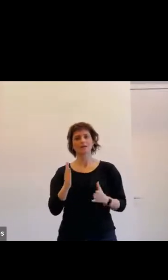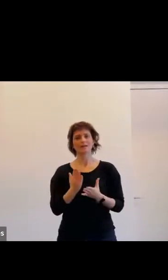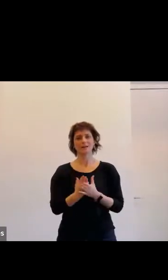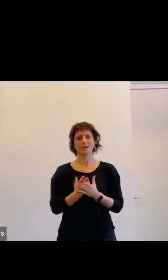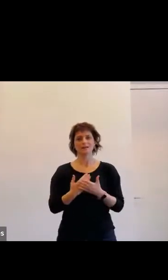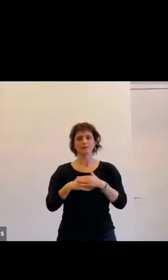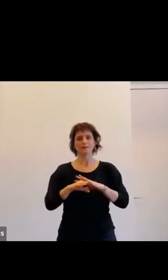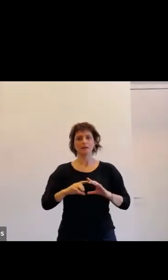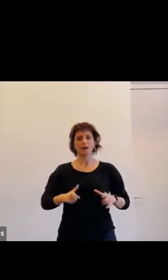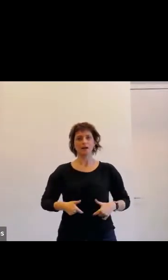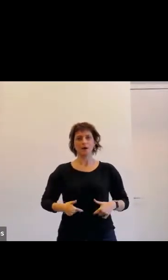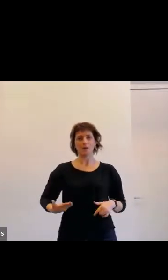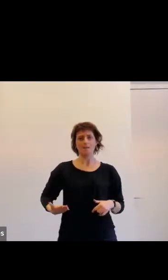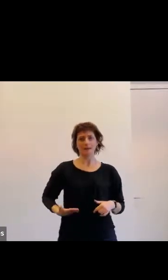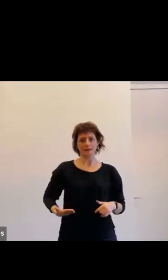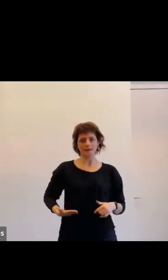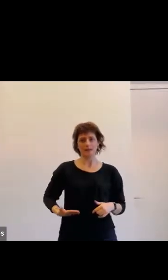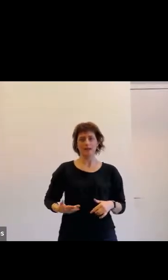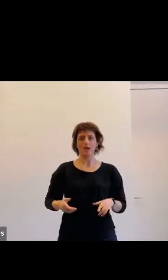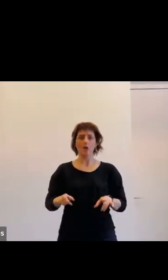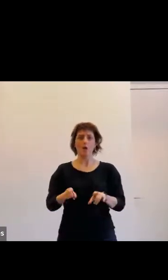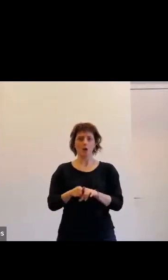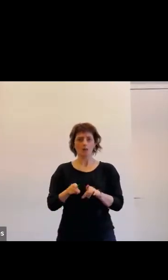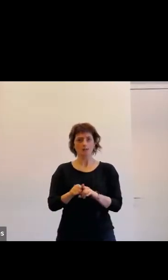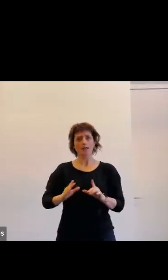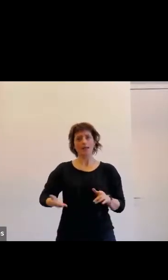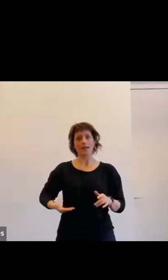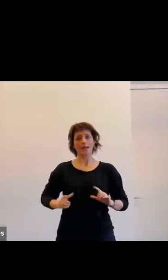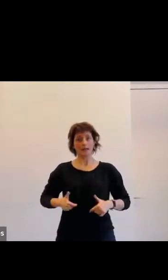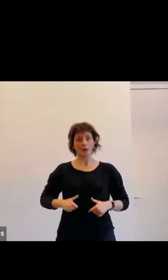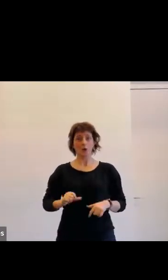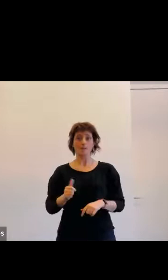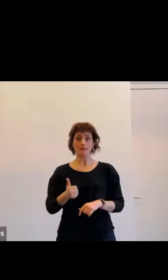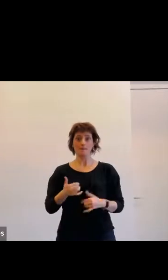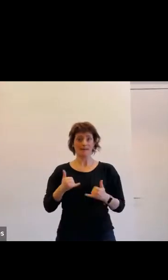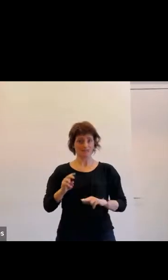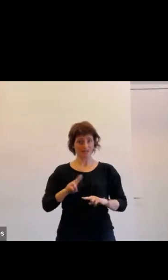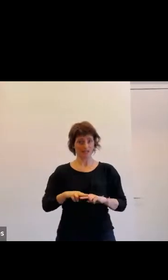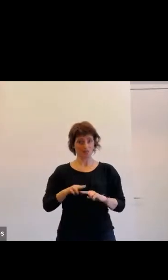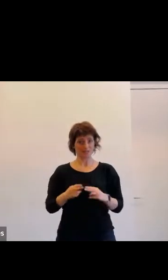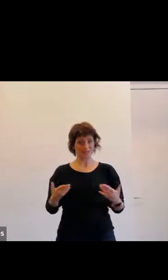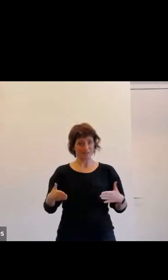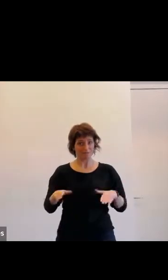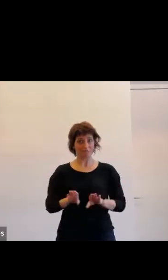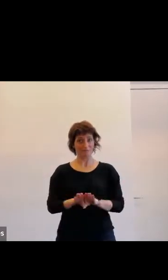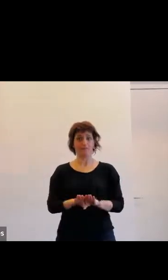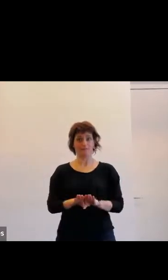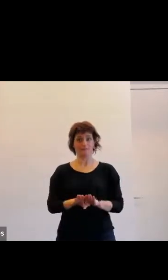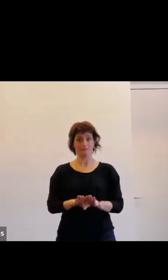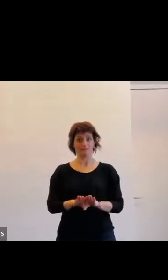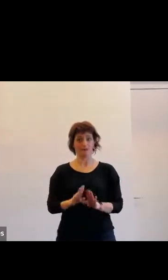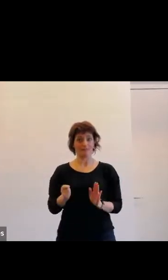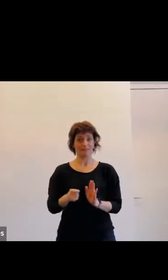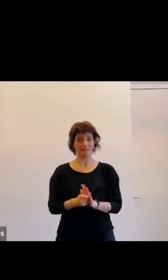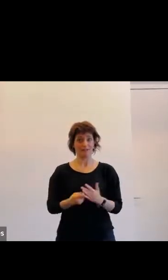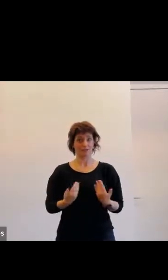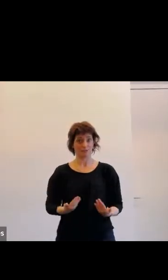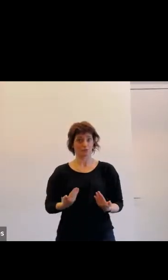écoles maternelles et élémentaires publiques de Nancy sont fermées à ce jour.